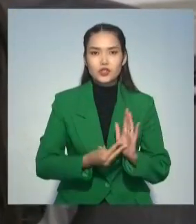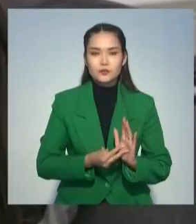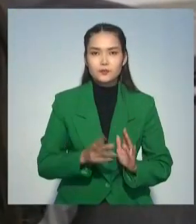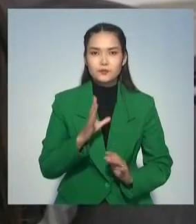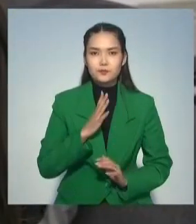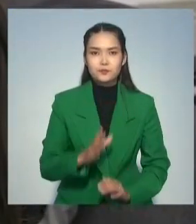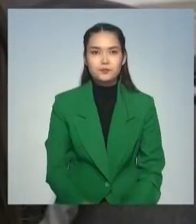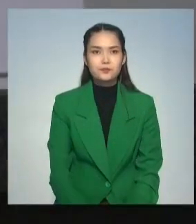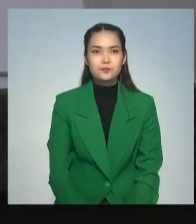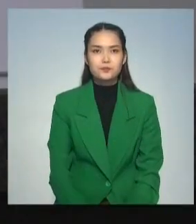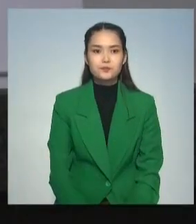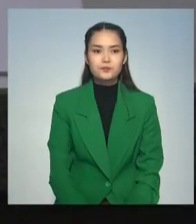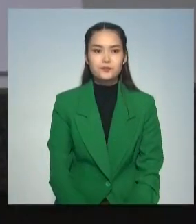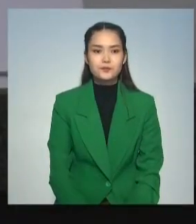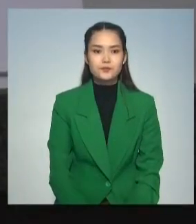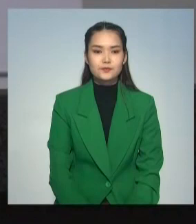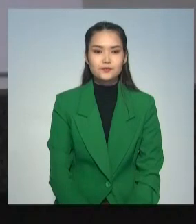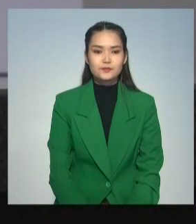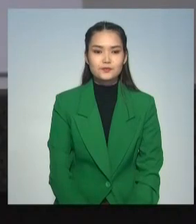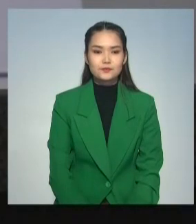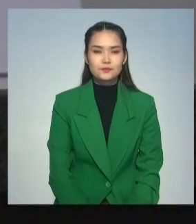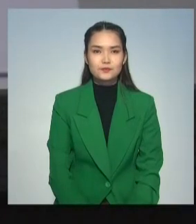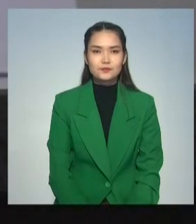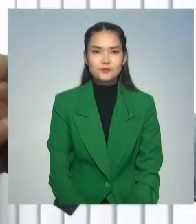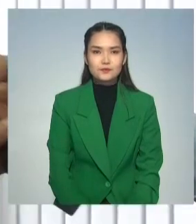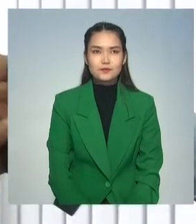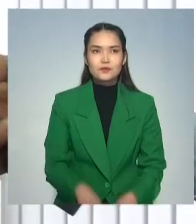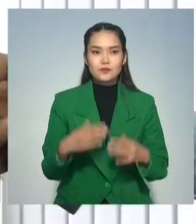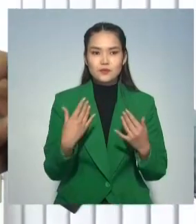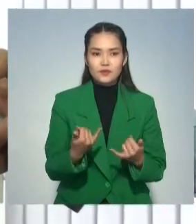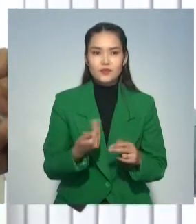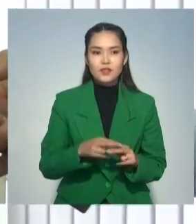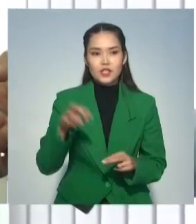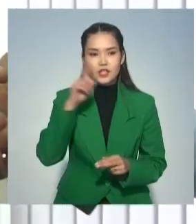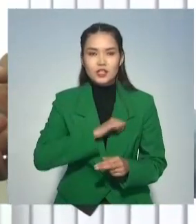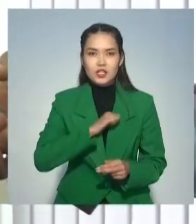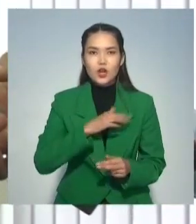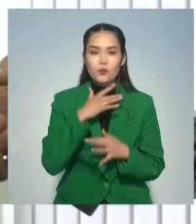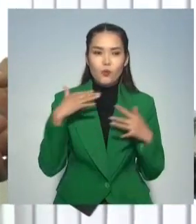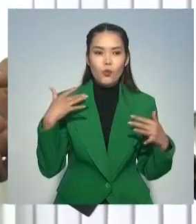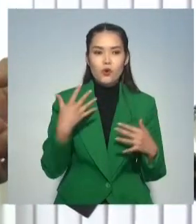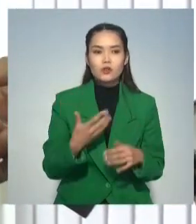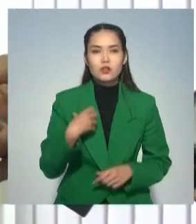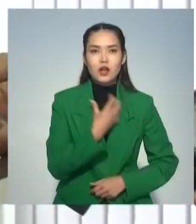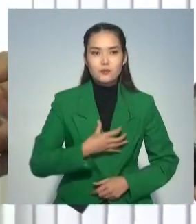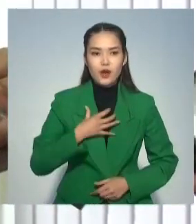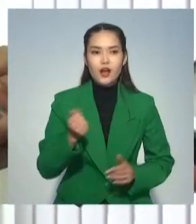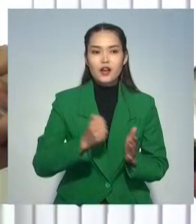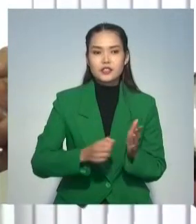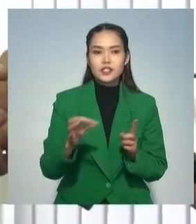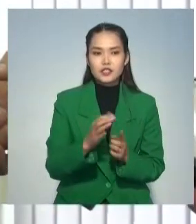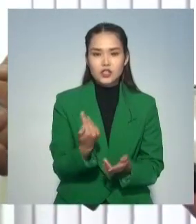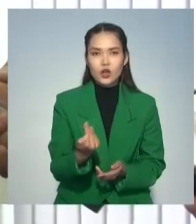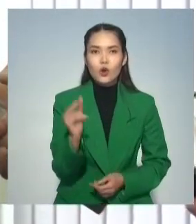жеткізді. Биыл жастарға мүмкіндік көп беріліп отыр, ниеттілер өте көп. Бірақ баршасының амбициясы барды,